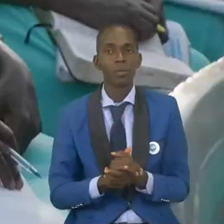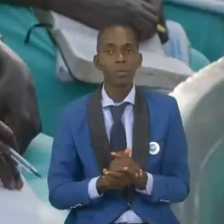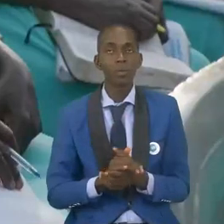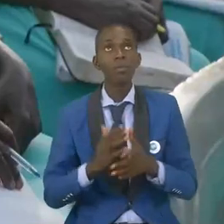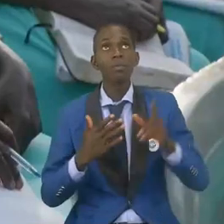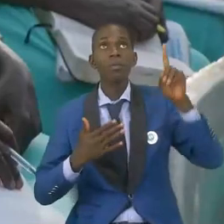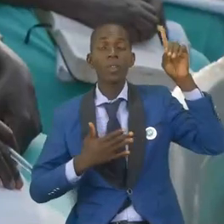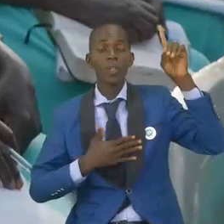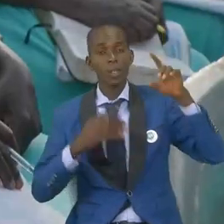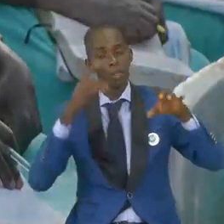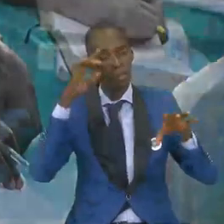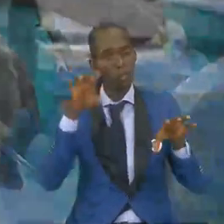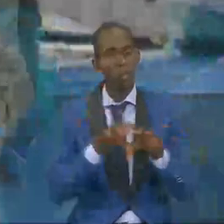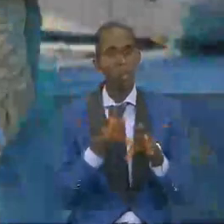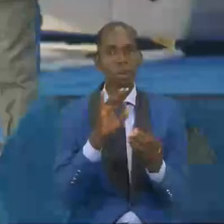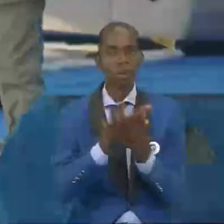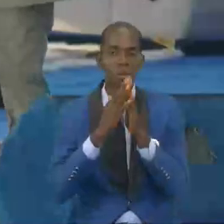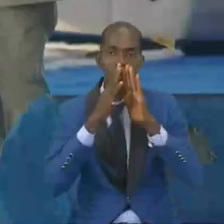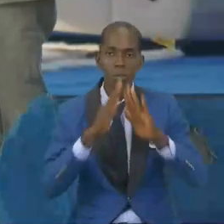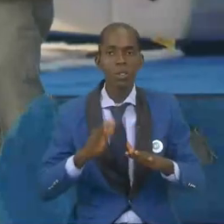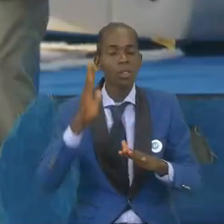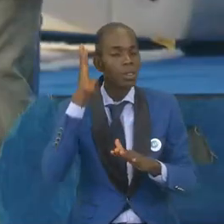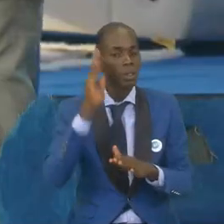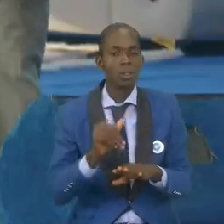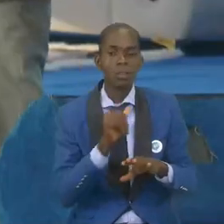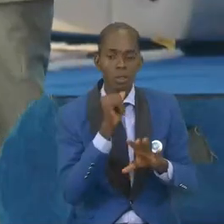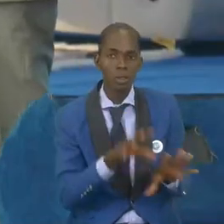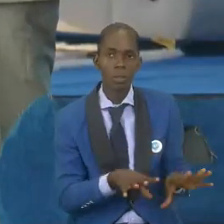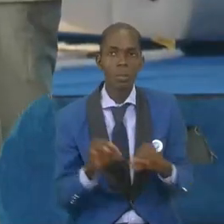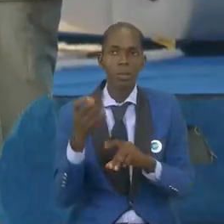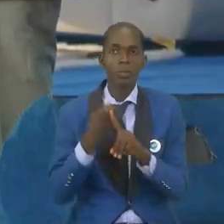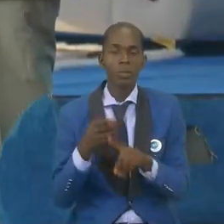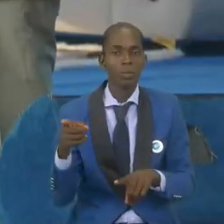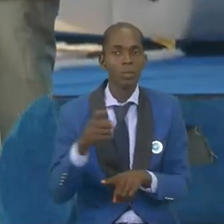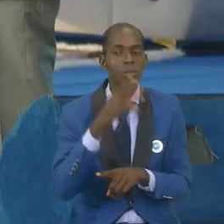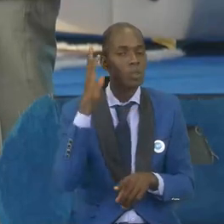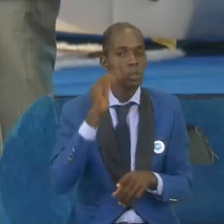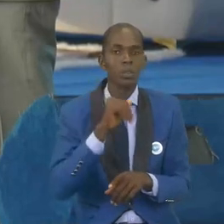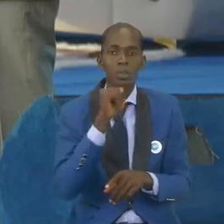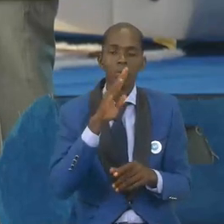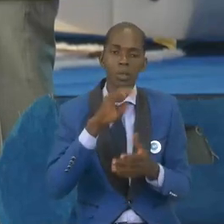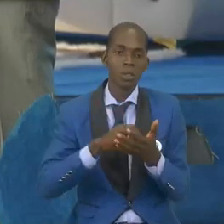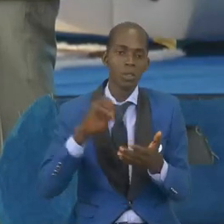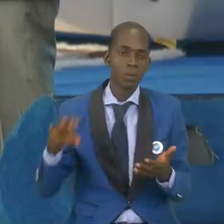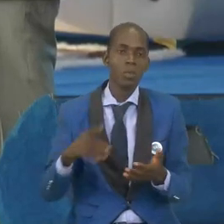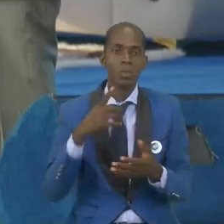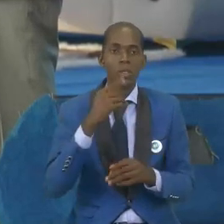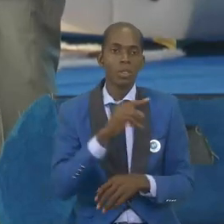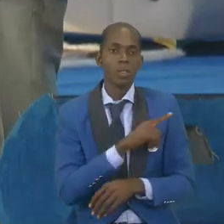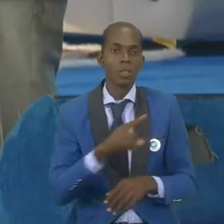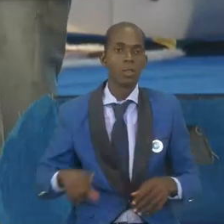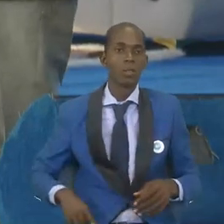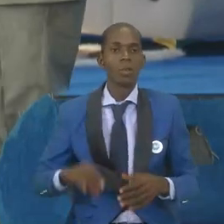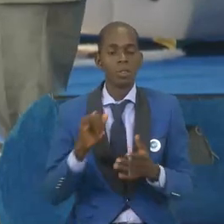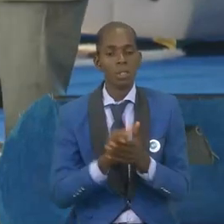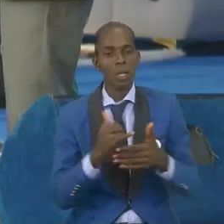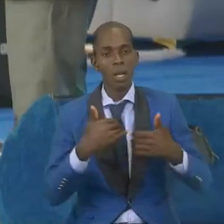te détruire au nom de Jésus. Mon alliance de paix ne s'éloignera point de